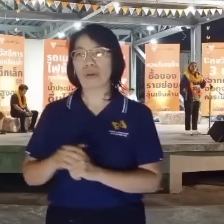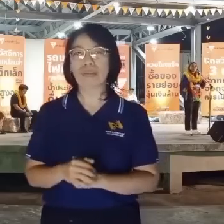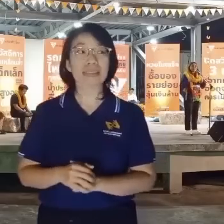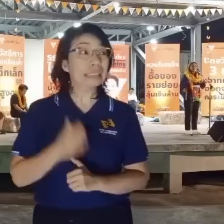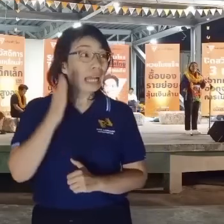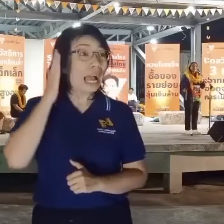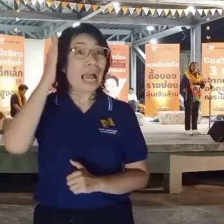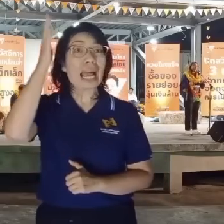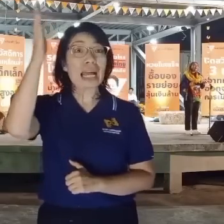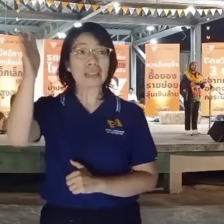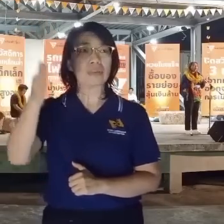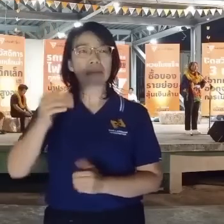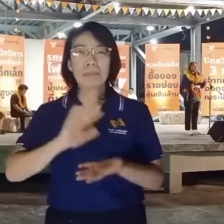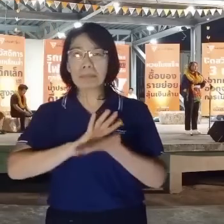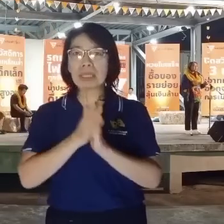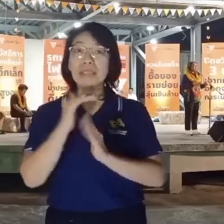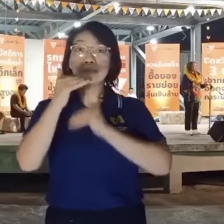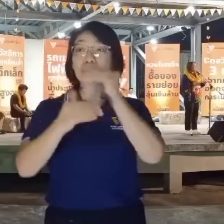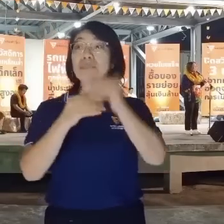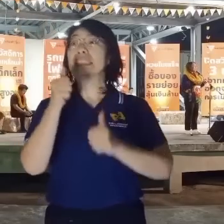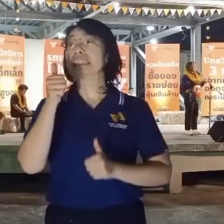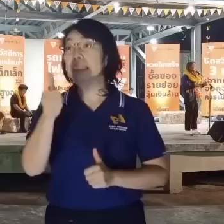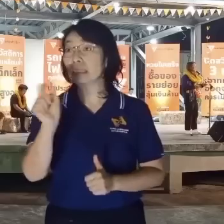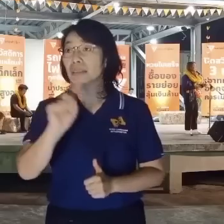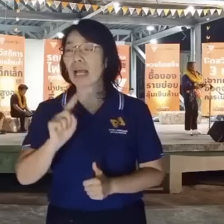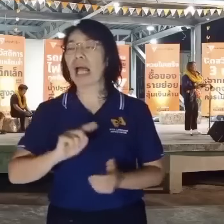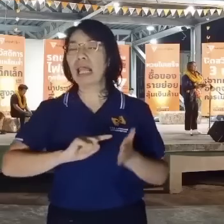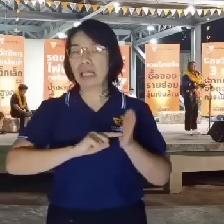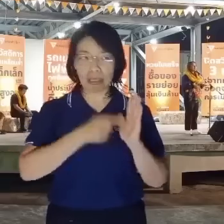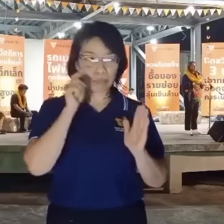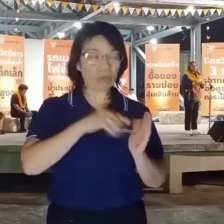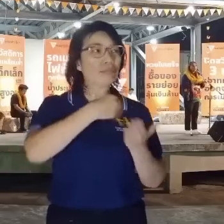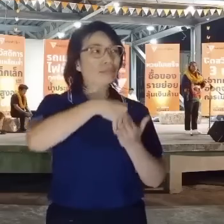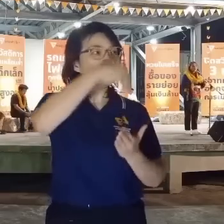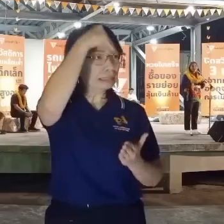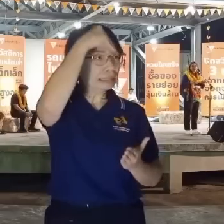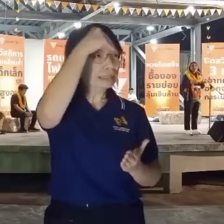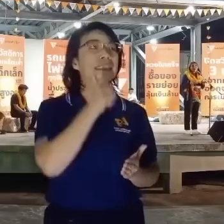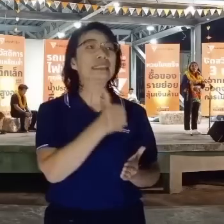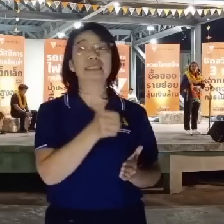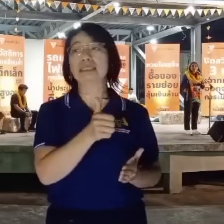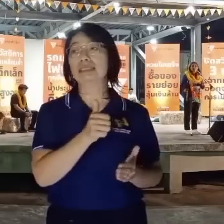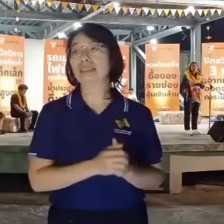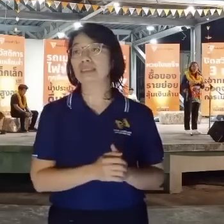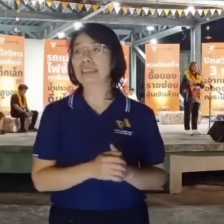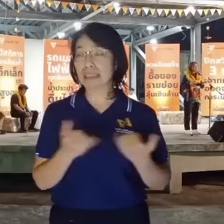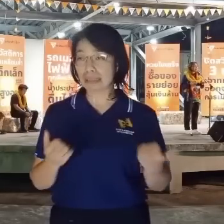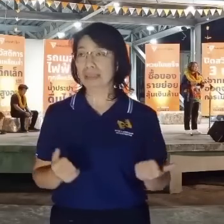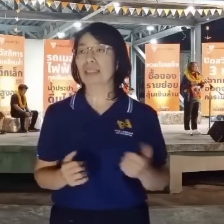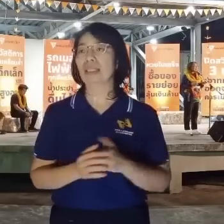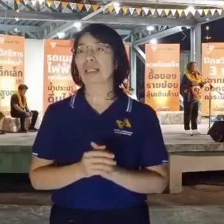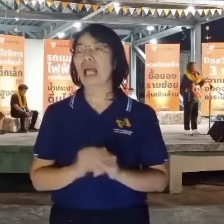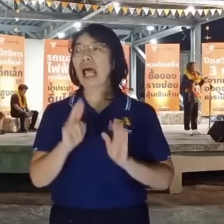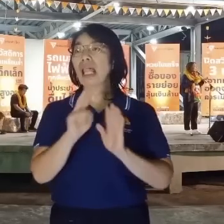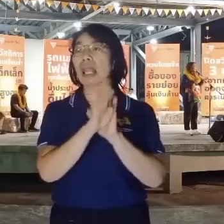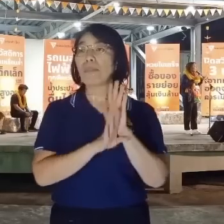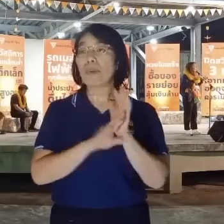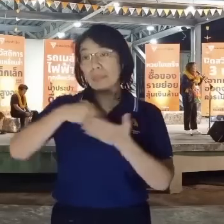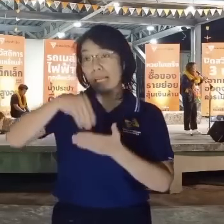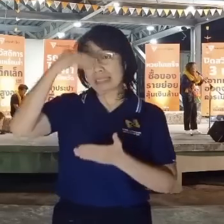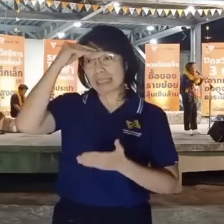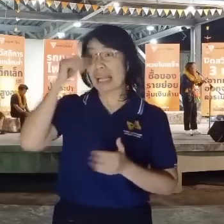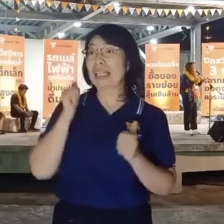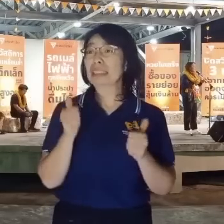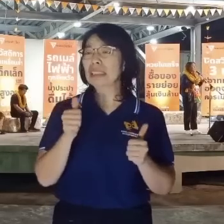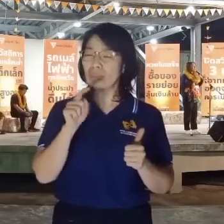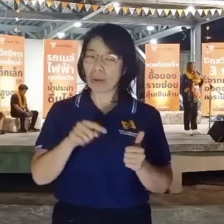ตที่จะดีขึ้นมาได้ต้องเริ่มต้นที่การศึกษาเรามีนโยบายปฏิวัติการศึกษาที่จะต้อง